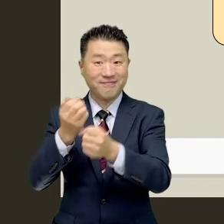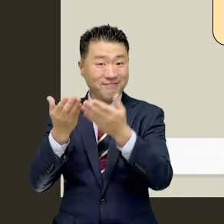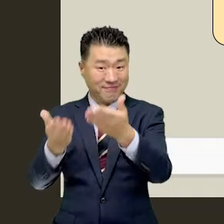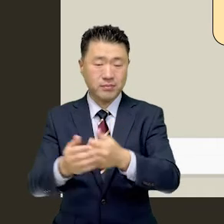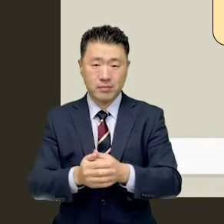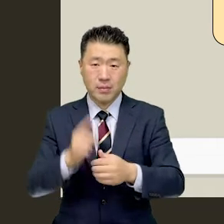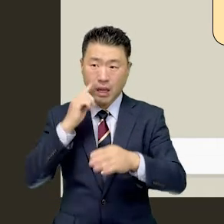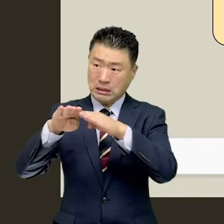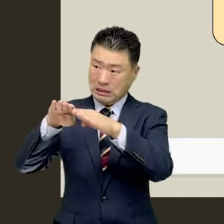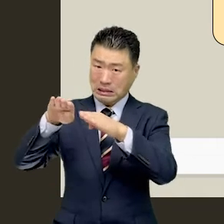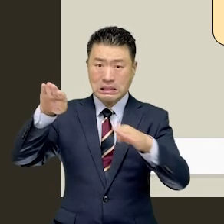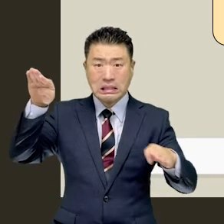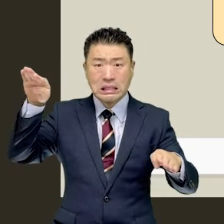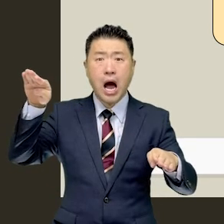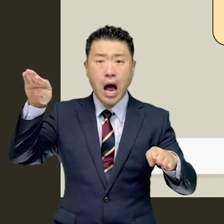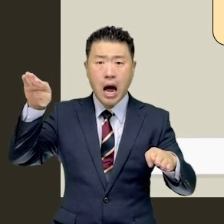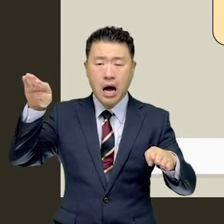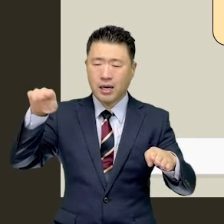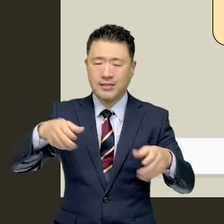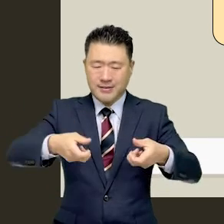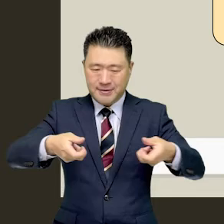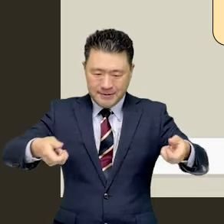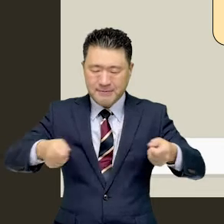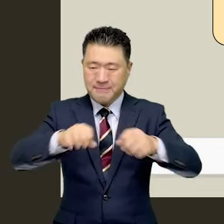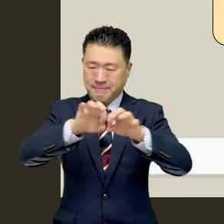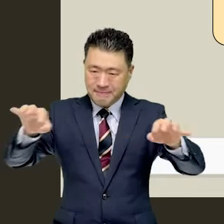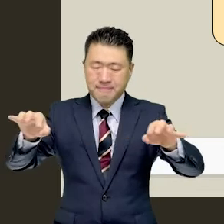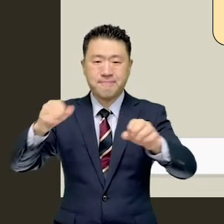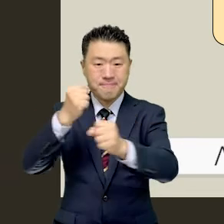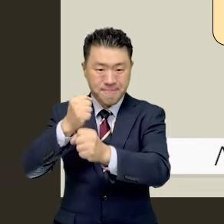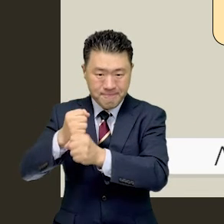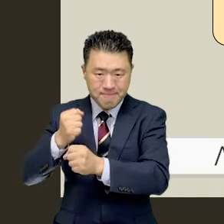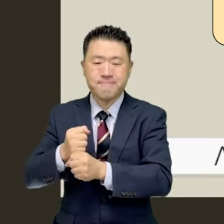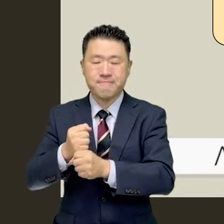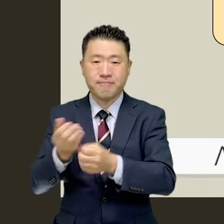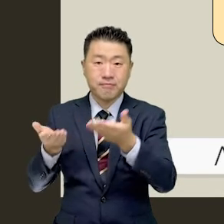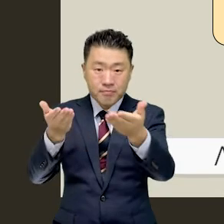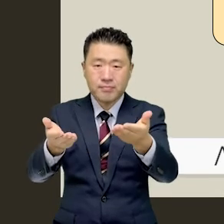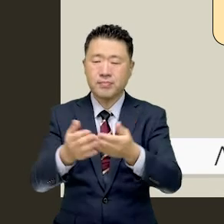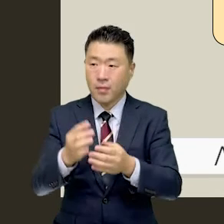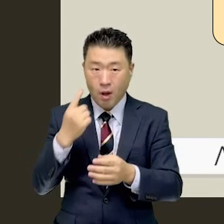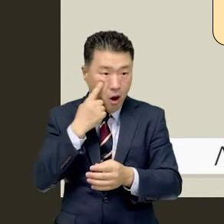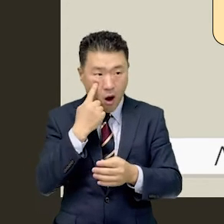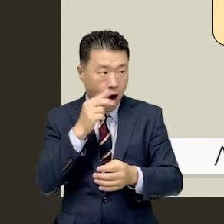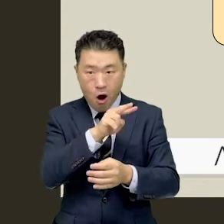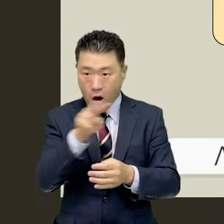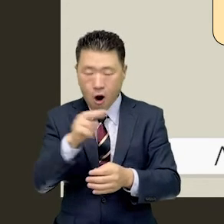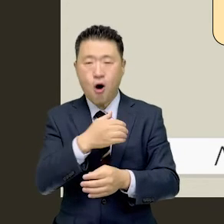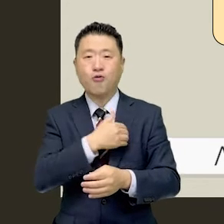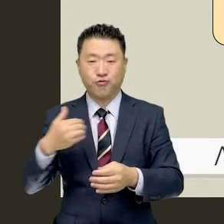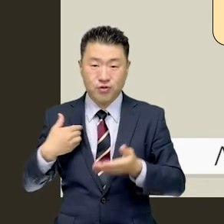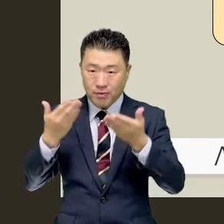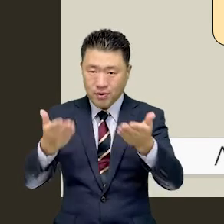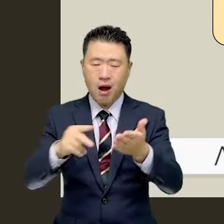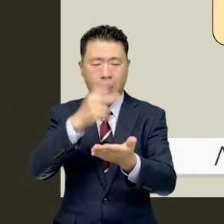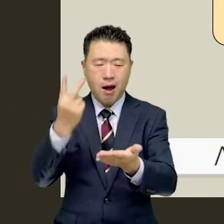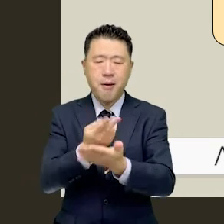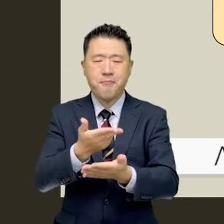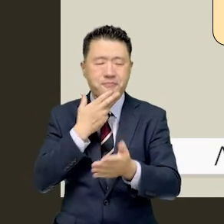경사가 있는 바닥에는 계단 난간을 만들어주며 바닥에 표시하고 시야를 확보할 수 있도록 해 넘어짐을